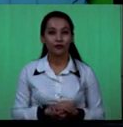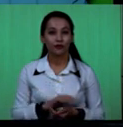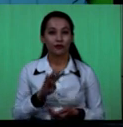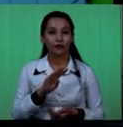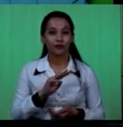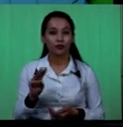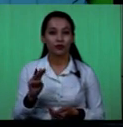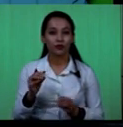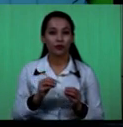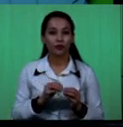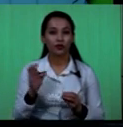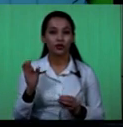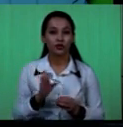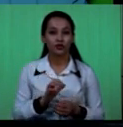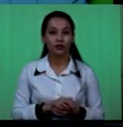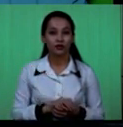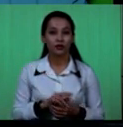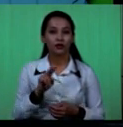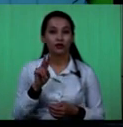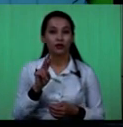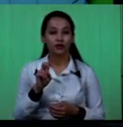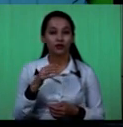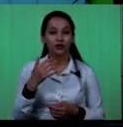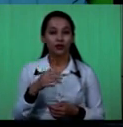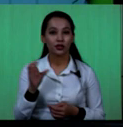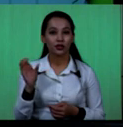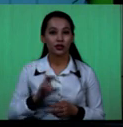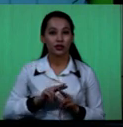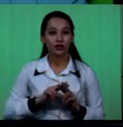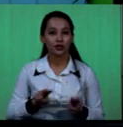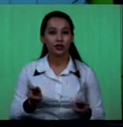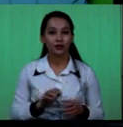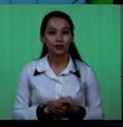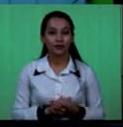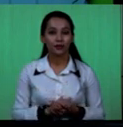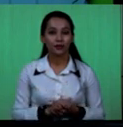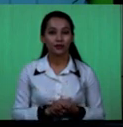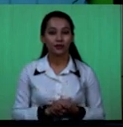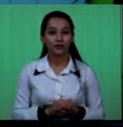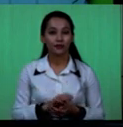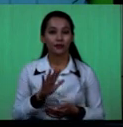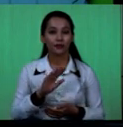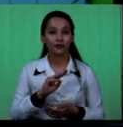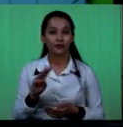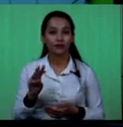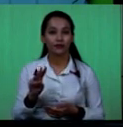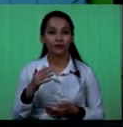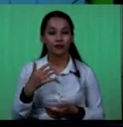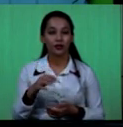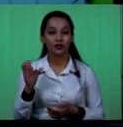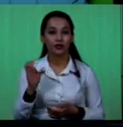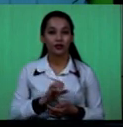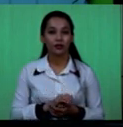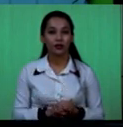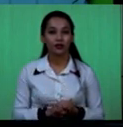4 minut 10 sekund 250 sekundga teng. 5 minut 50